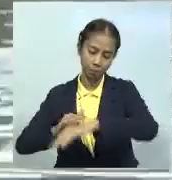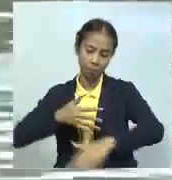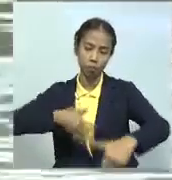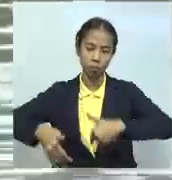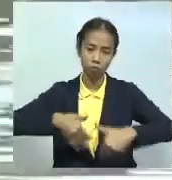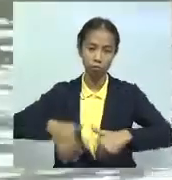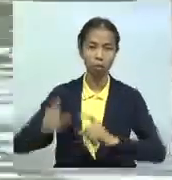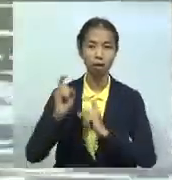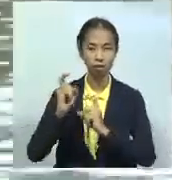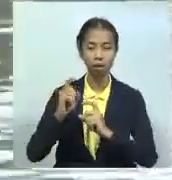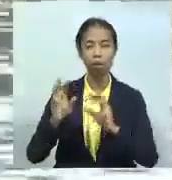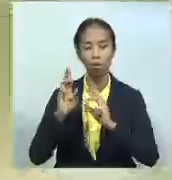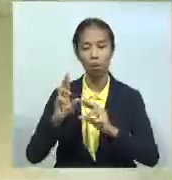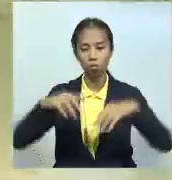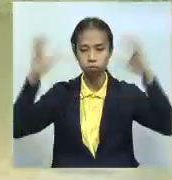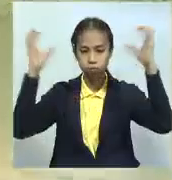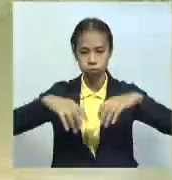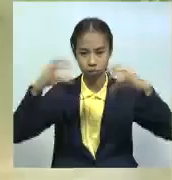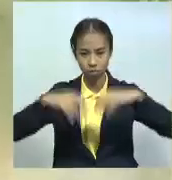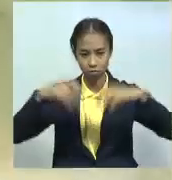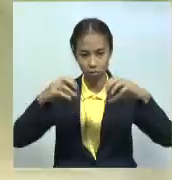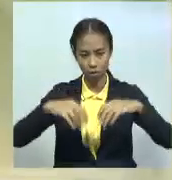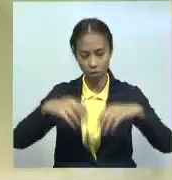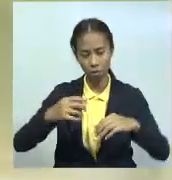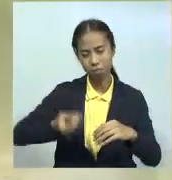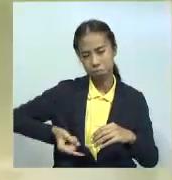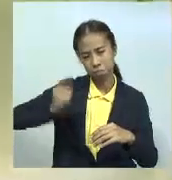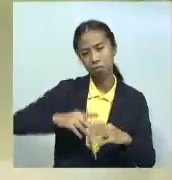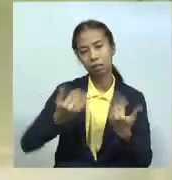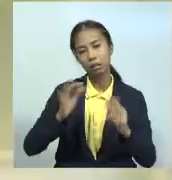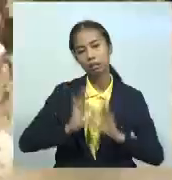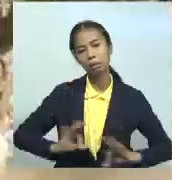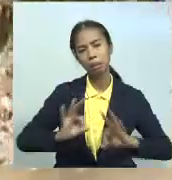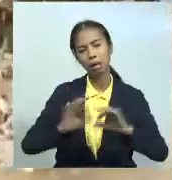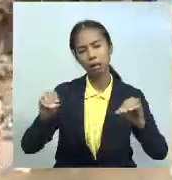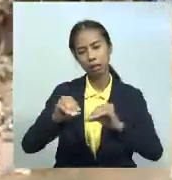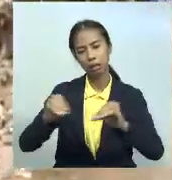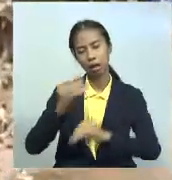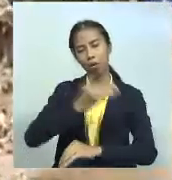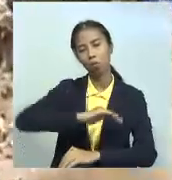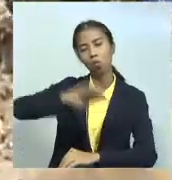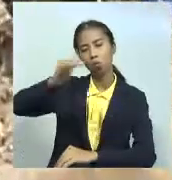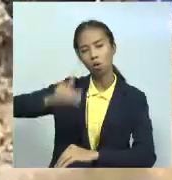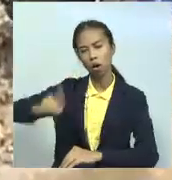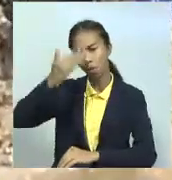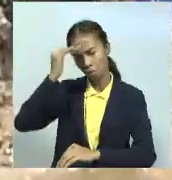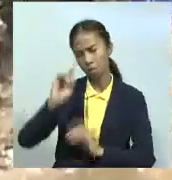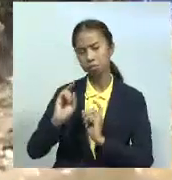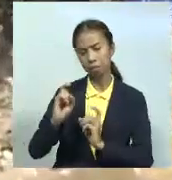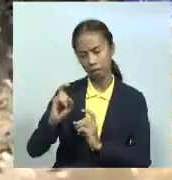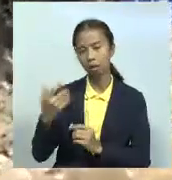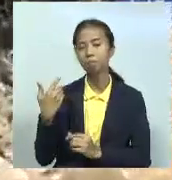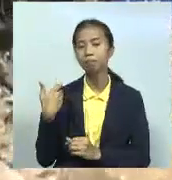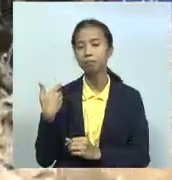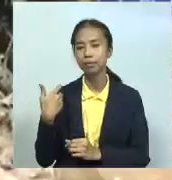ให้ระวังอันตรายจากฝนที่ตกหนักและฝนตกสะสมโดยเฉพาะพื้นที่ลาดเชิงเขาซึ่งเป็นพื้นที่เสี่ยงหาก